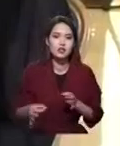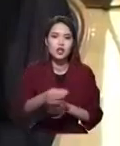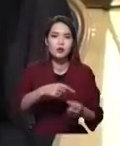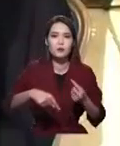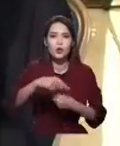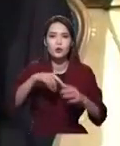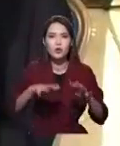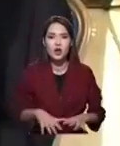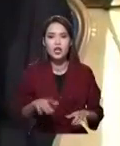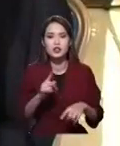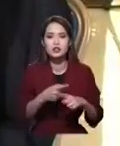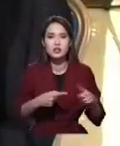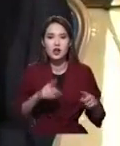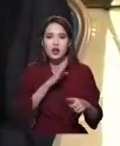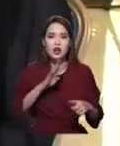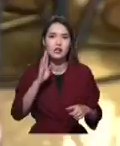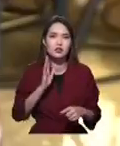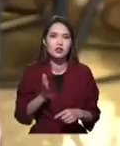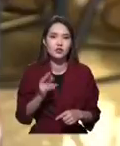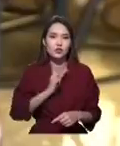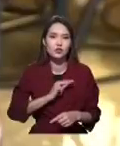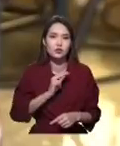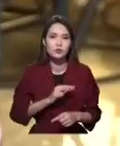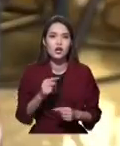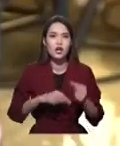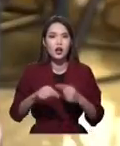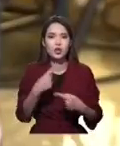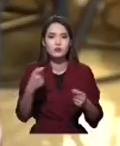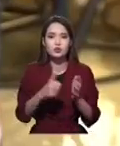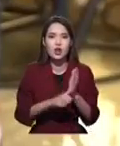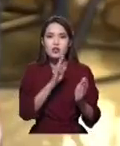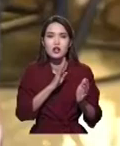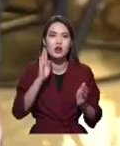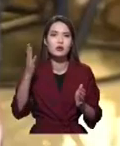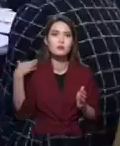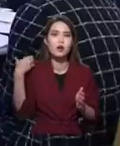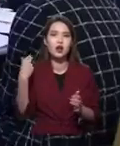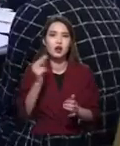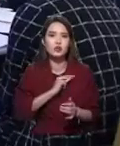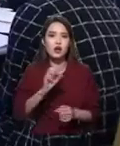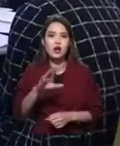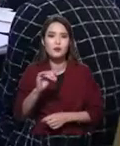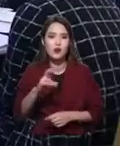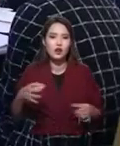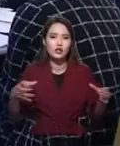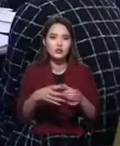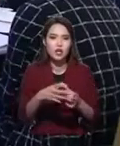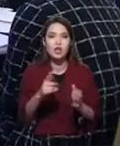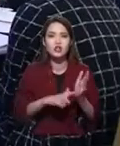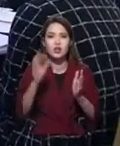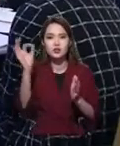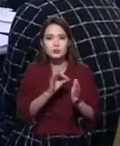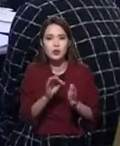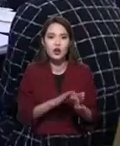кәсіпкерлердің тең жартысы әйел. 600-ге тарта өндірістік кәсіпорынның 306-сына әйелдер басшылық жасауда. Аманат партиясы мүшесінің 70%-ға жуығы